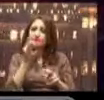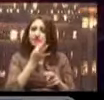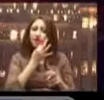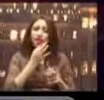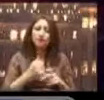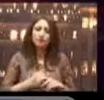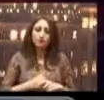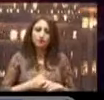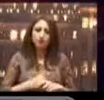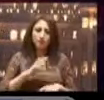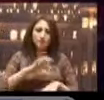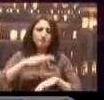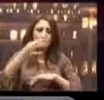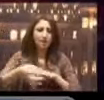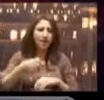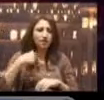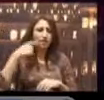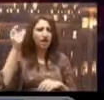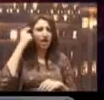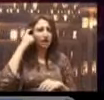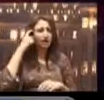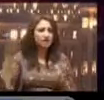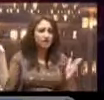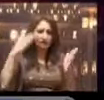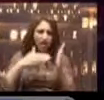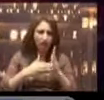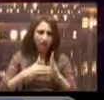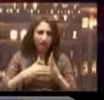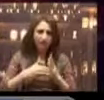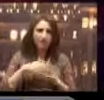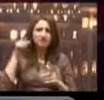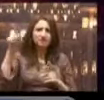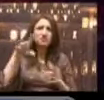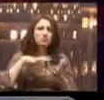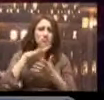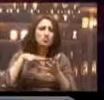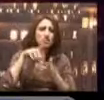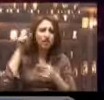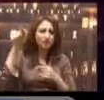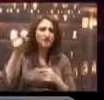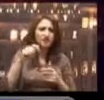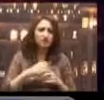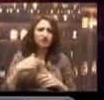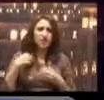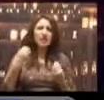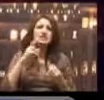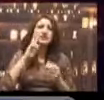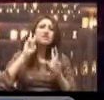واللي حصل ان عرفت ان في اخر لحظات في دربكه بتحصل وانا لسه رايحين العرض الخاص،